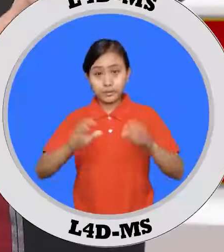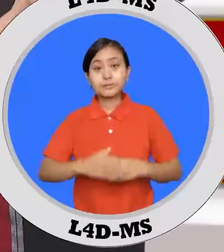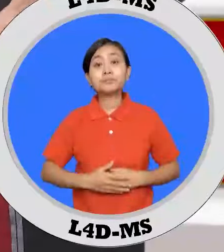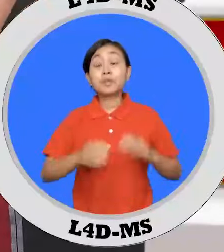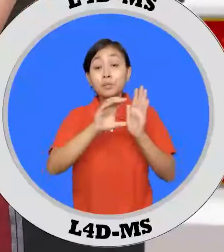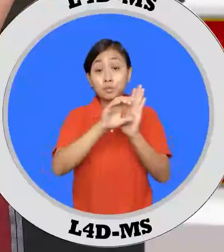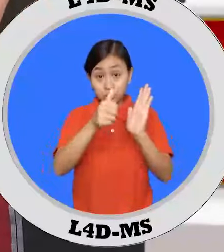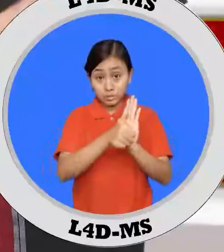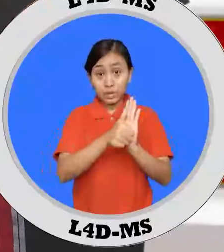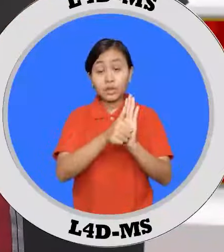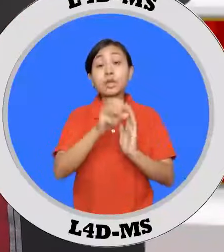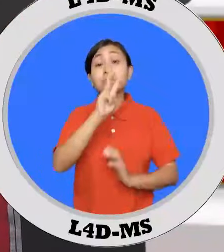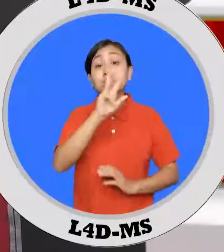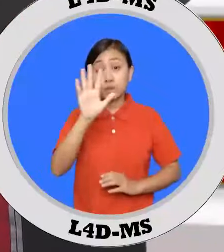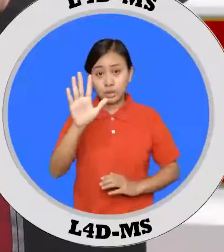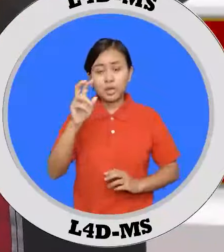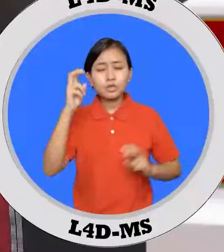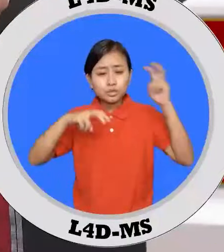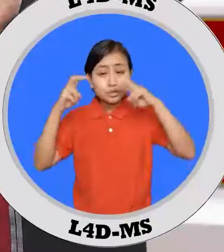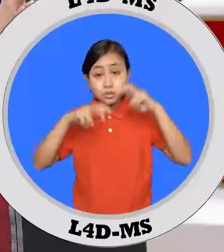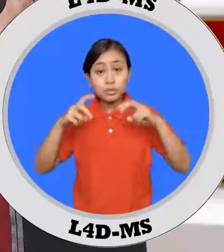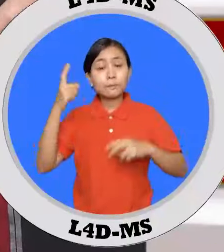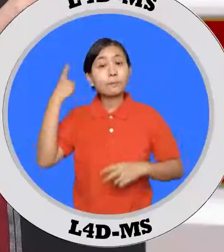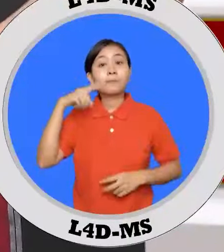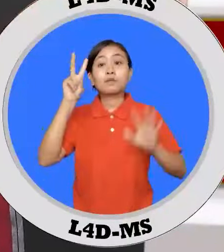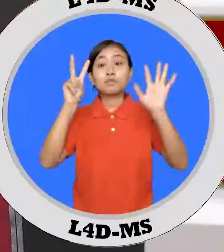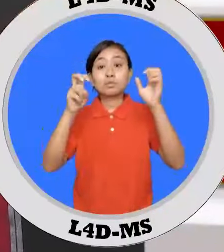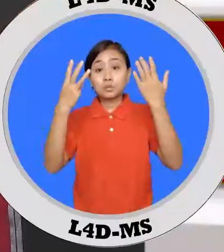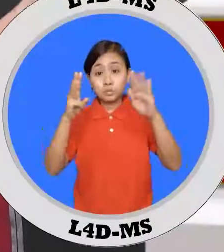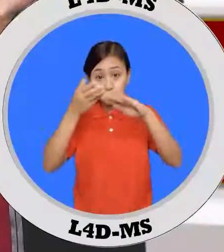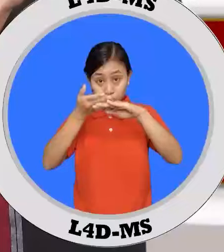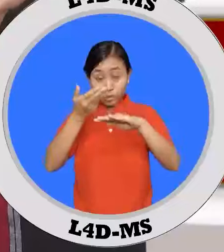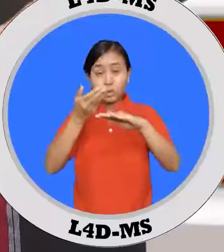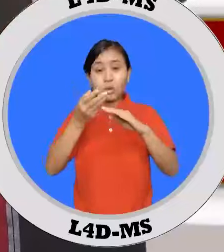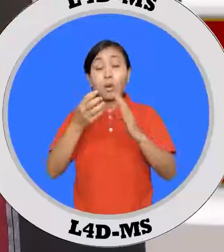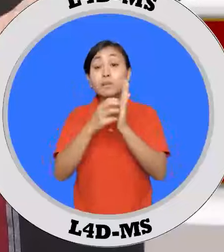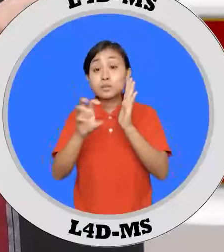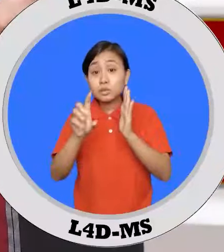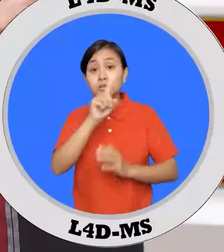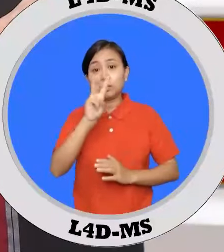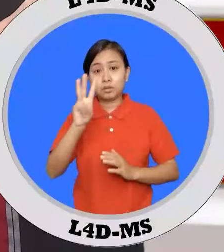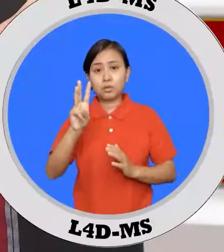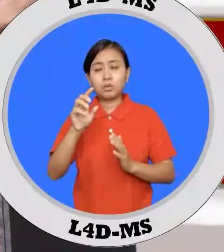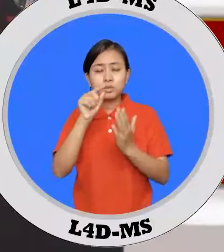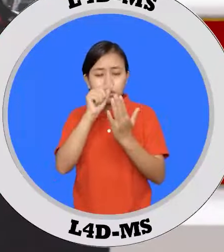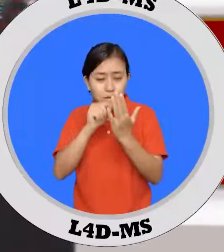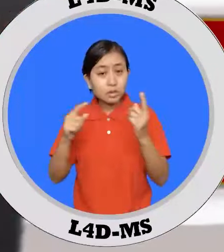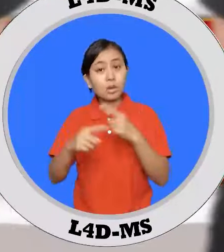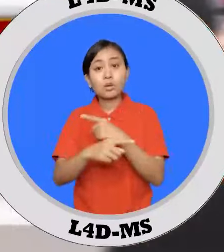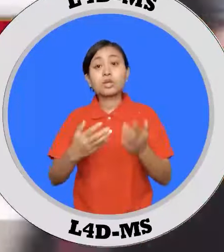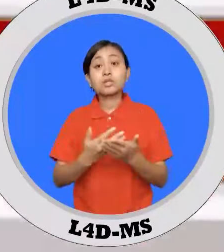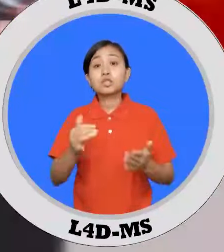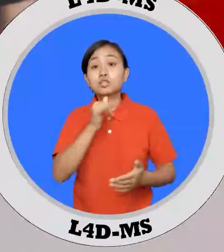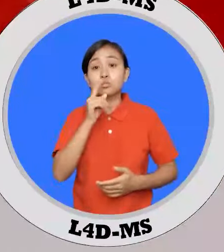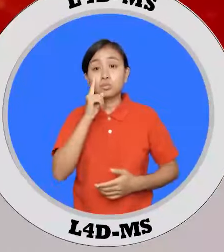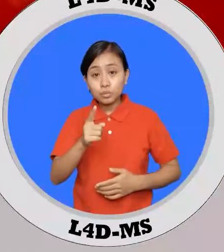အေအေကလူသက်စုဆောင်နေပြီးတော့မဝင်တဲ့သူတွေကိုငွေတောင်းတာတပ်ပြစ်တာတွေပြုလုပ်နေတယ်လို့ဖြန့်ချိနေတာ